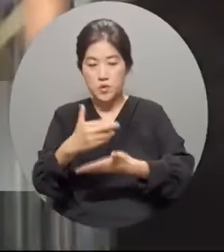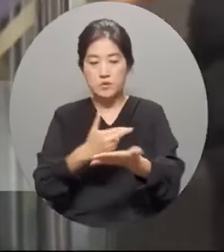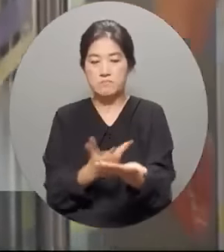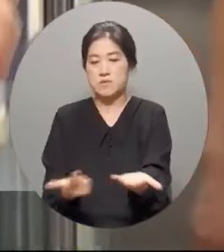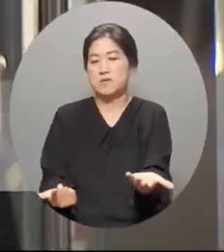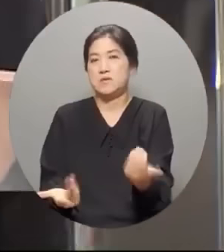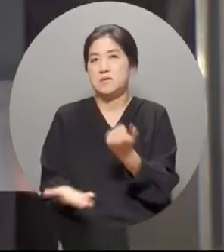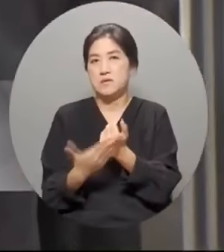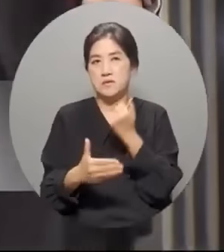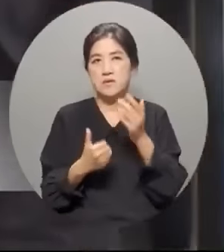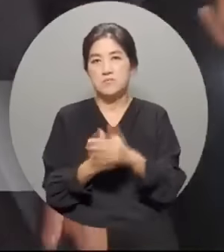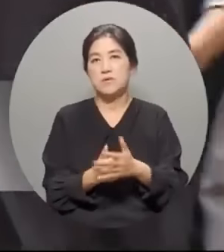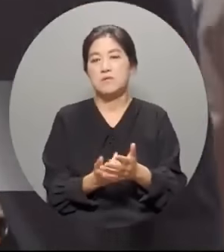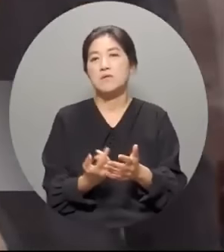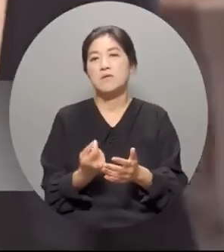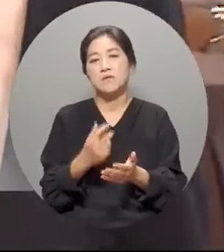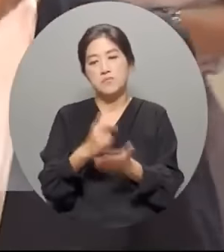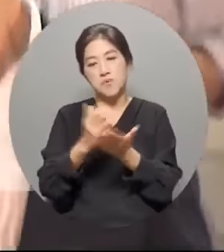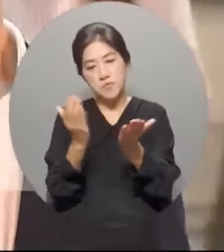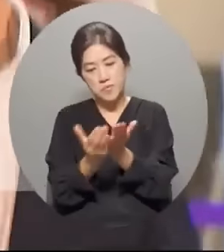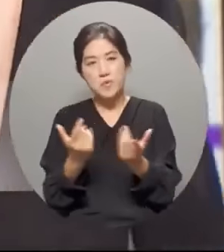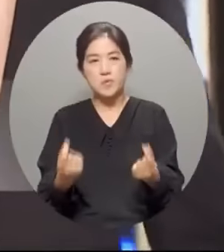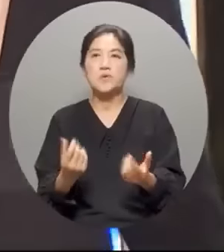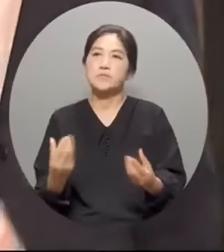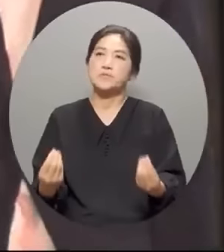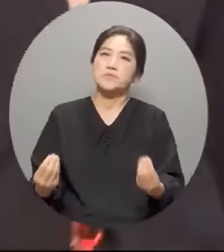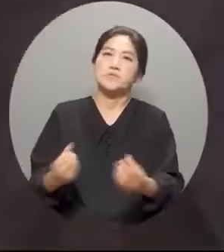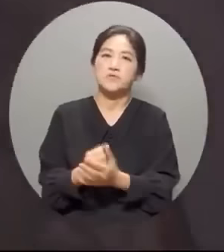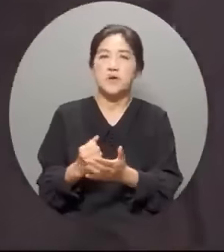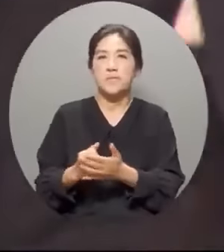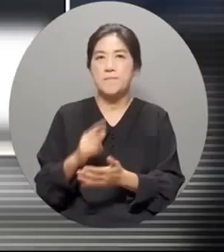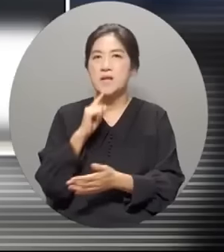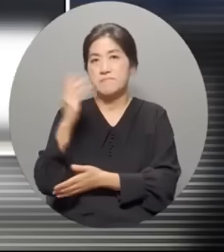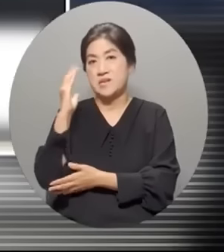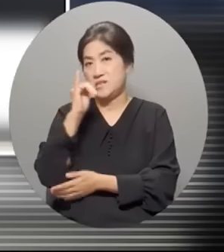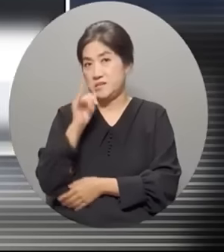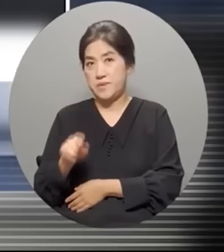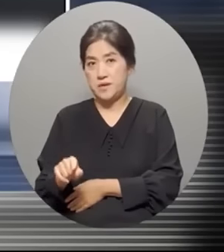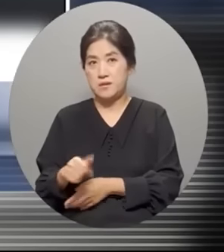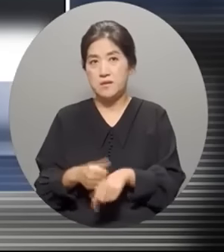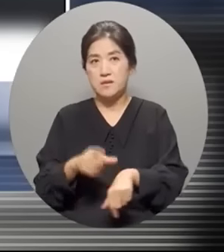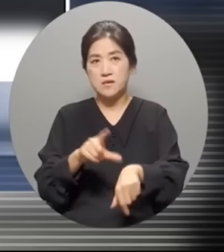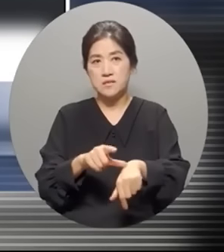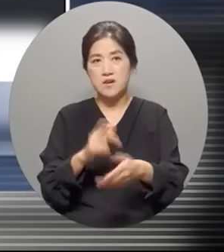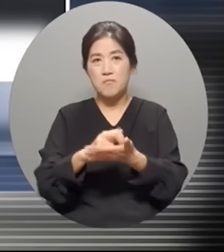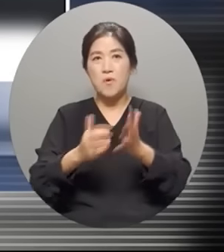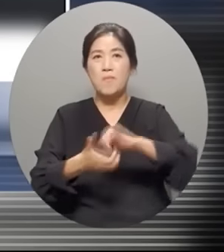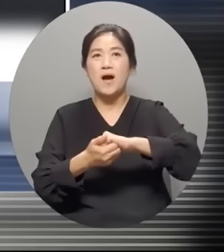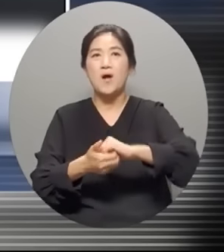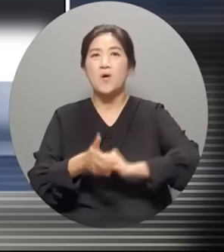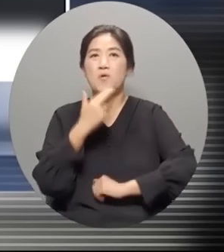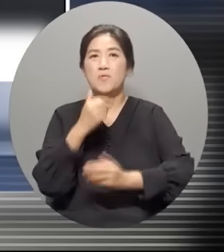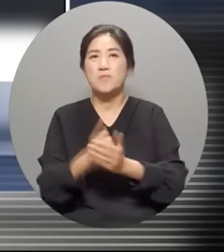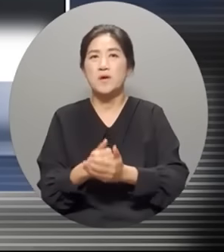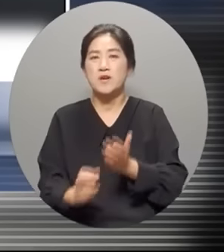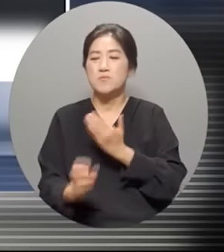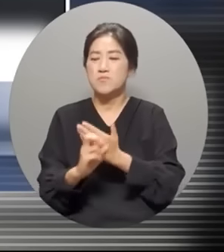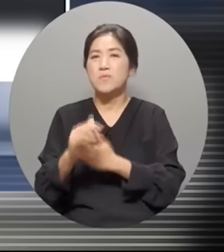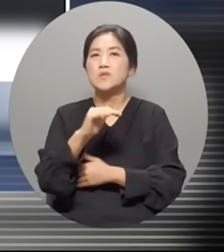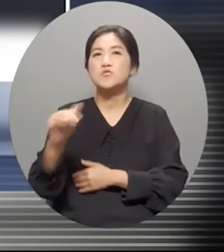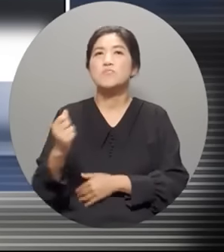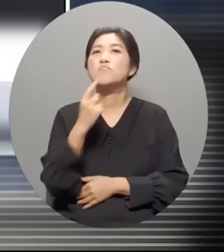않은만큼 최소한의 적법성은 확보했다는 반도 있습니다 시간이 법으로 해져 받는